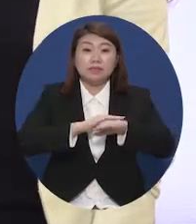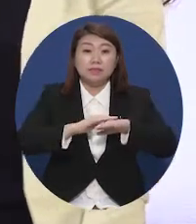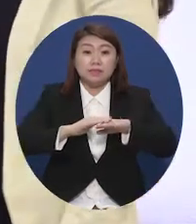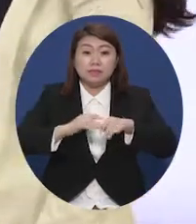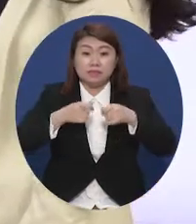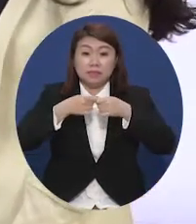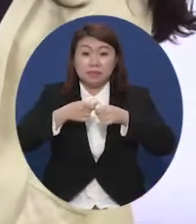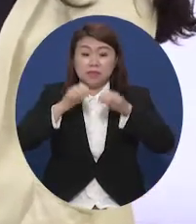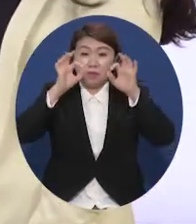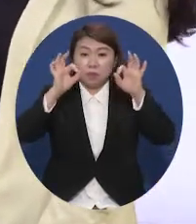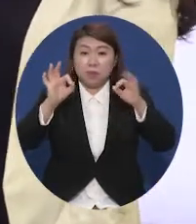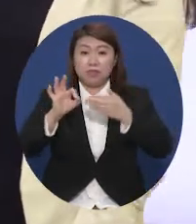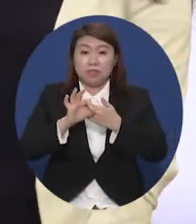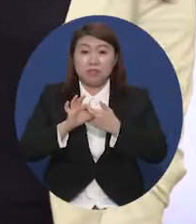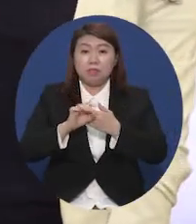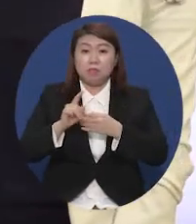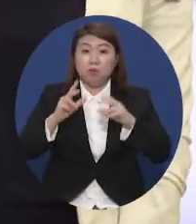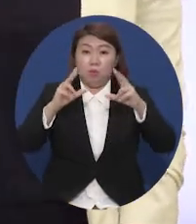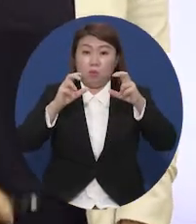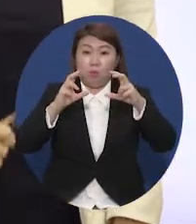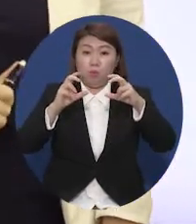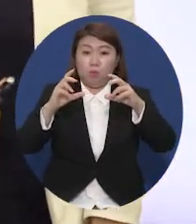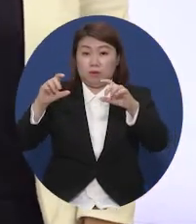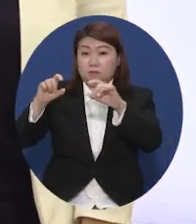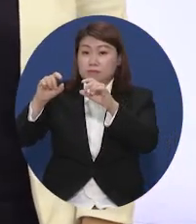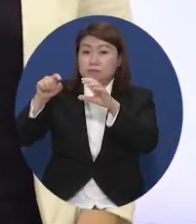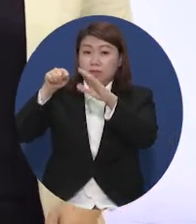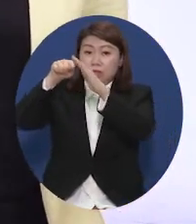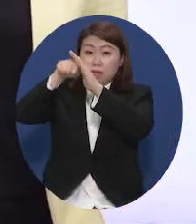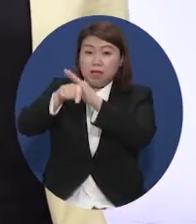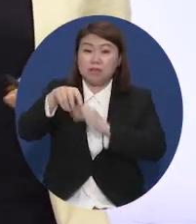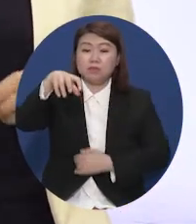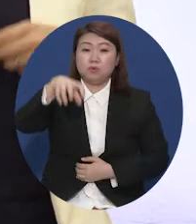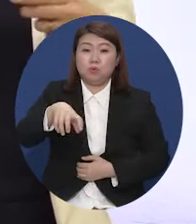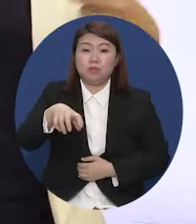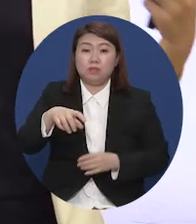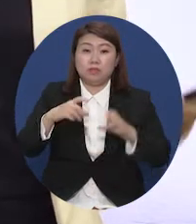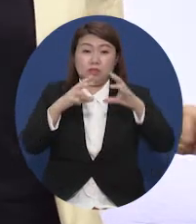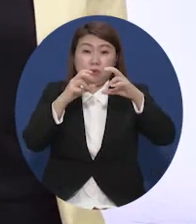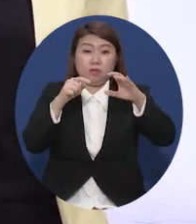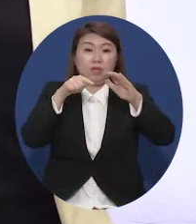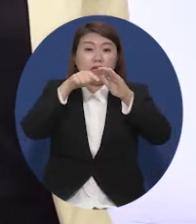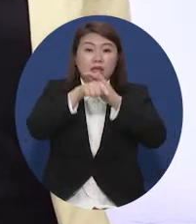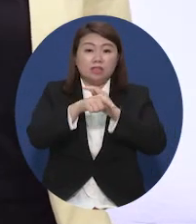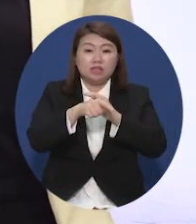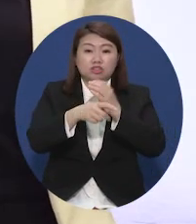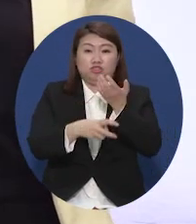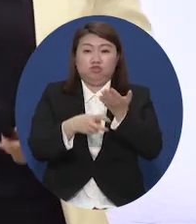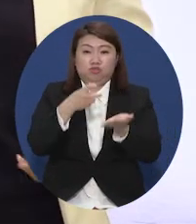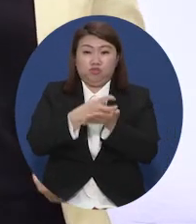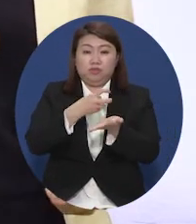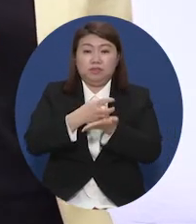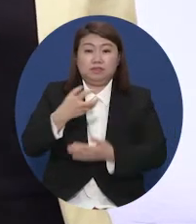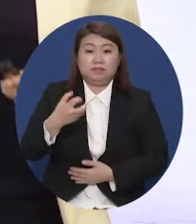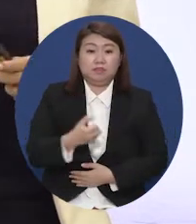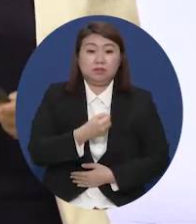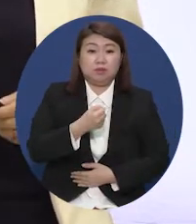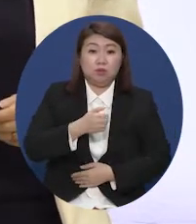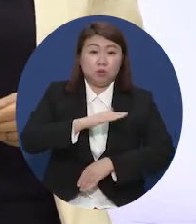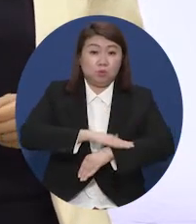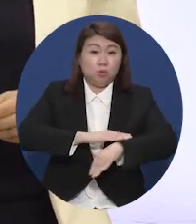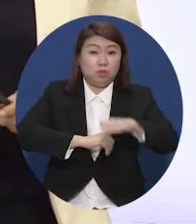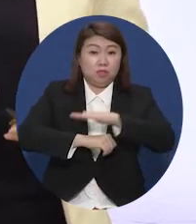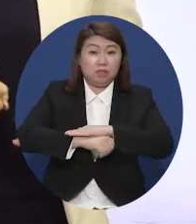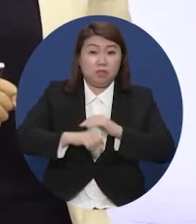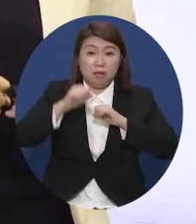이 축대를 자세히 들여다보면 골대가 보이죠 이 골대에 공을 통과시키는 룰을 가지고 있었는데 촌과